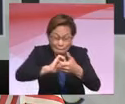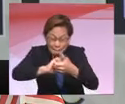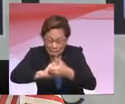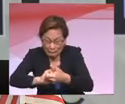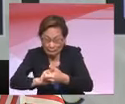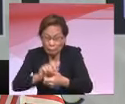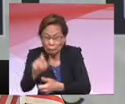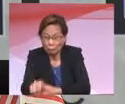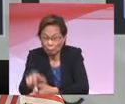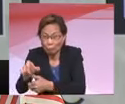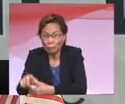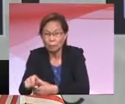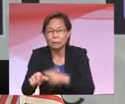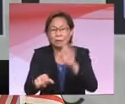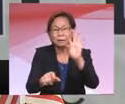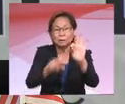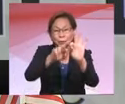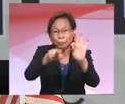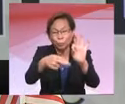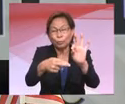kes